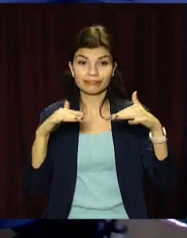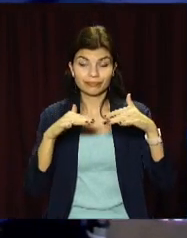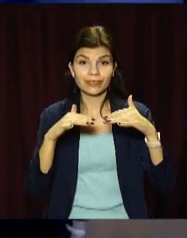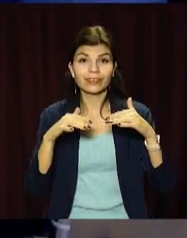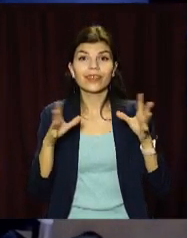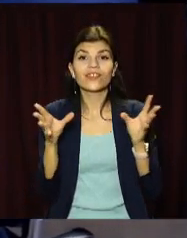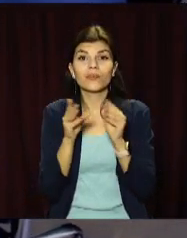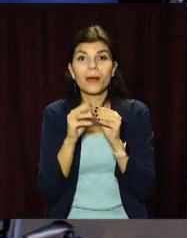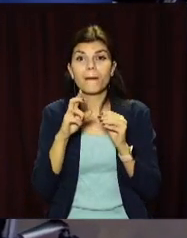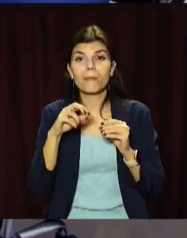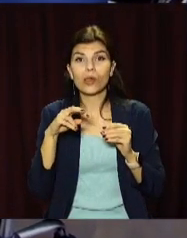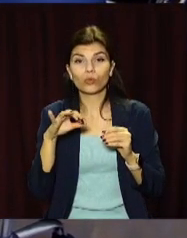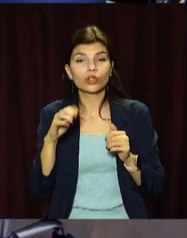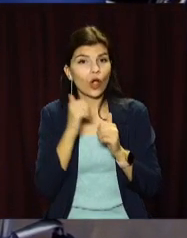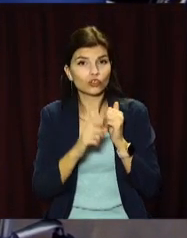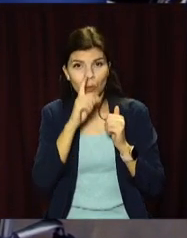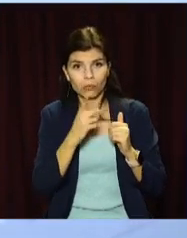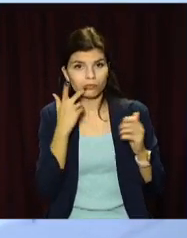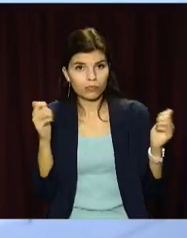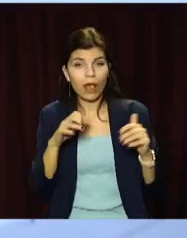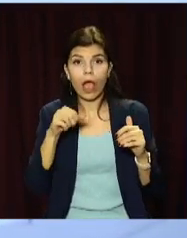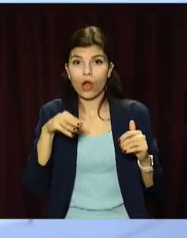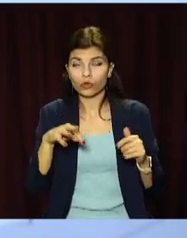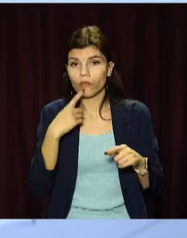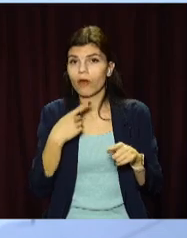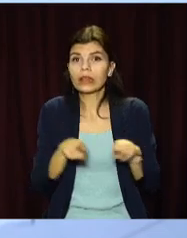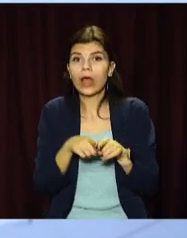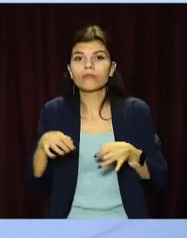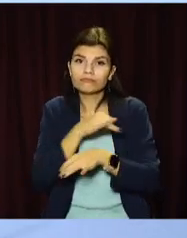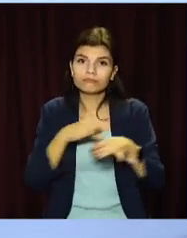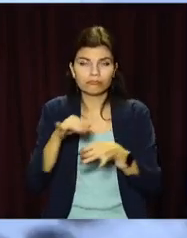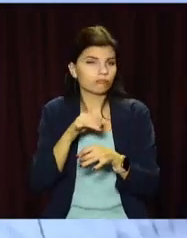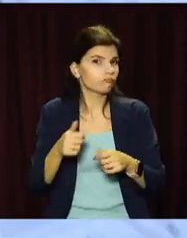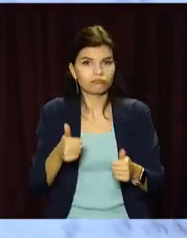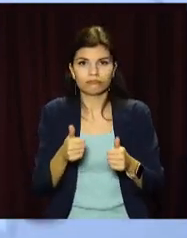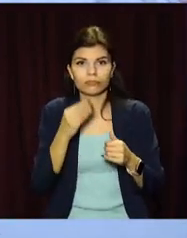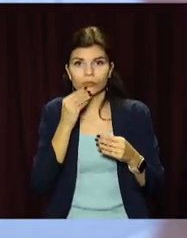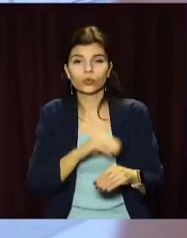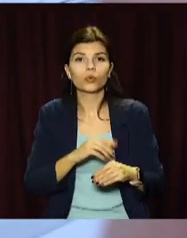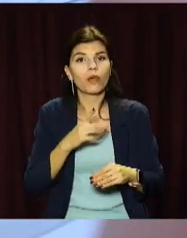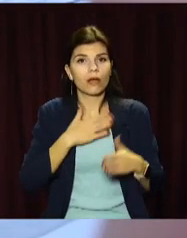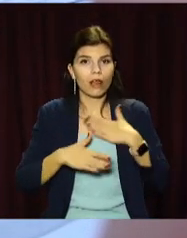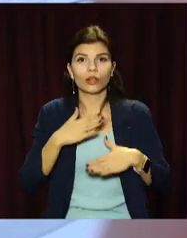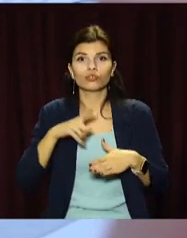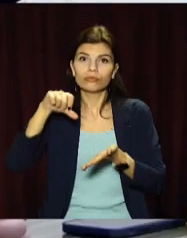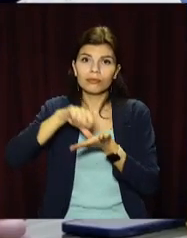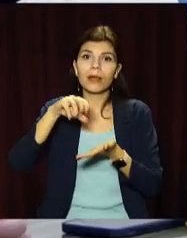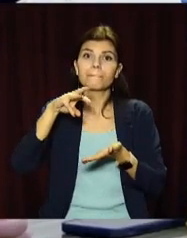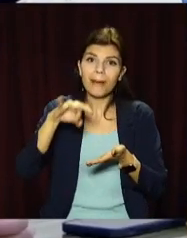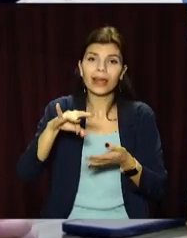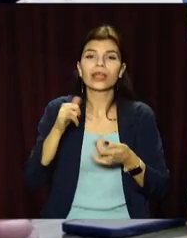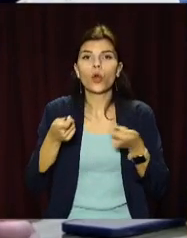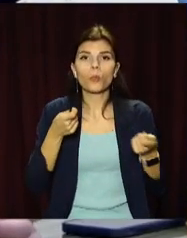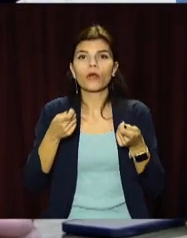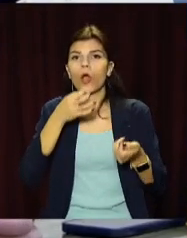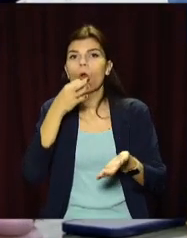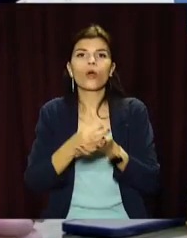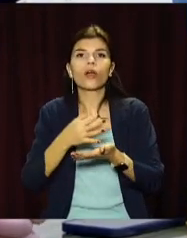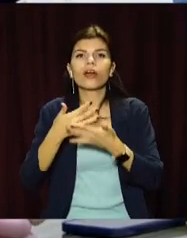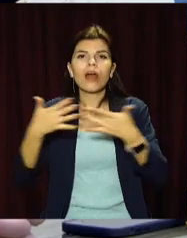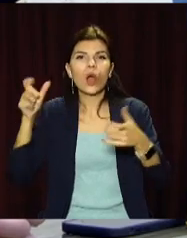Андрієм Білоусовим проходять щомісяця. АТОвці кажуть, такий формат спілкування найкращий, бо на нараді завжди присутні і мер, і керівники профільних